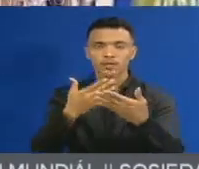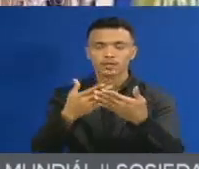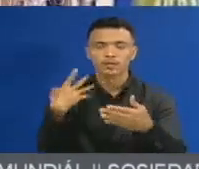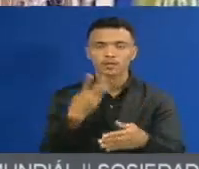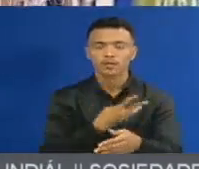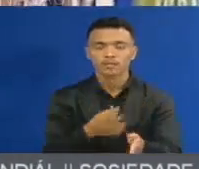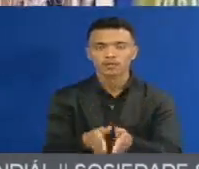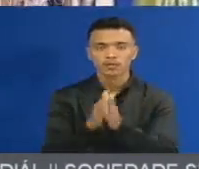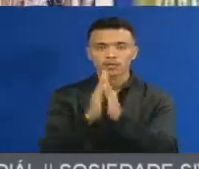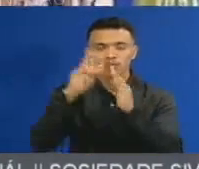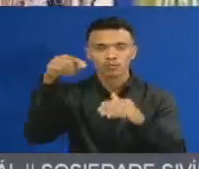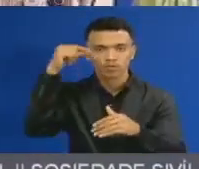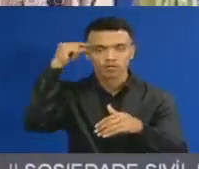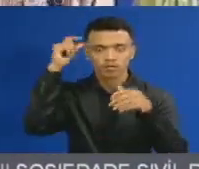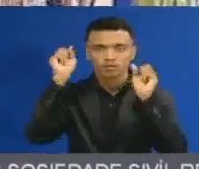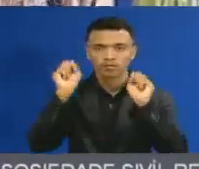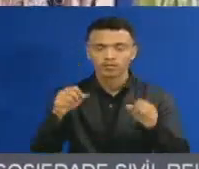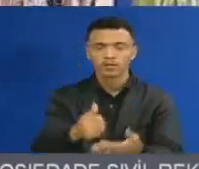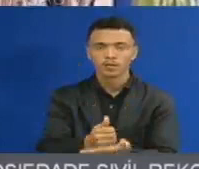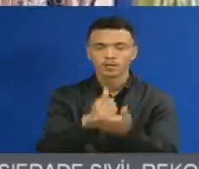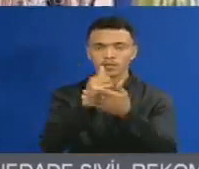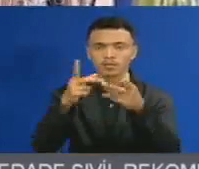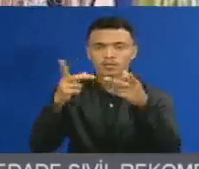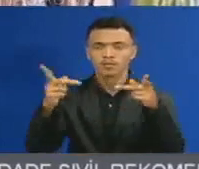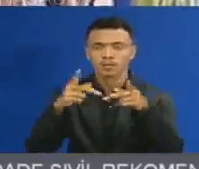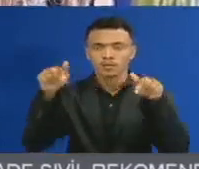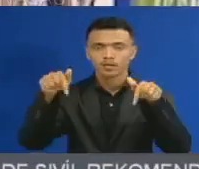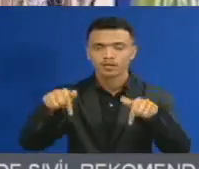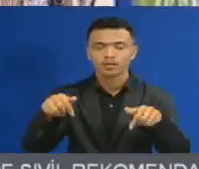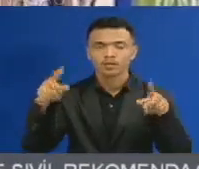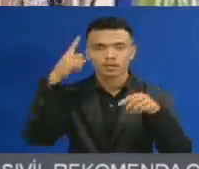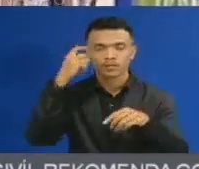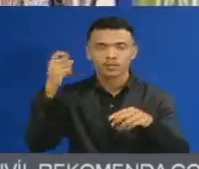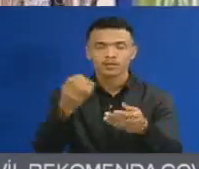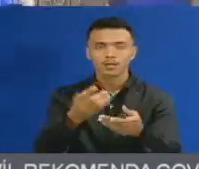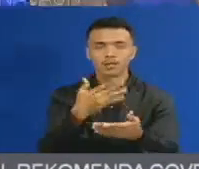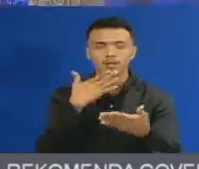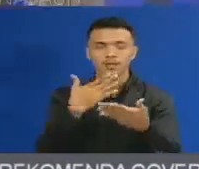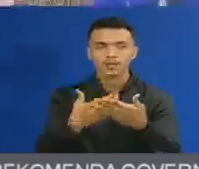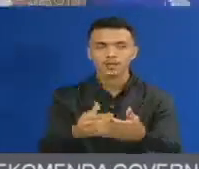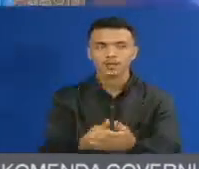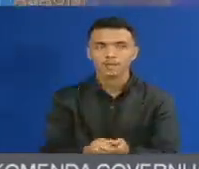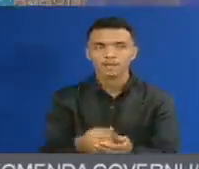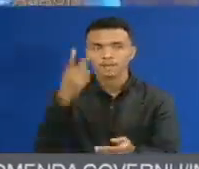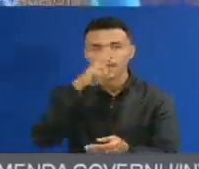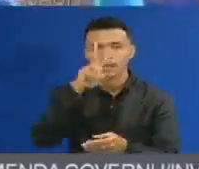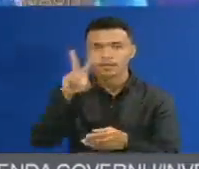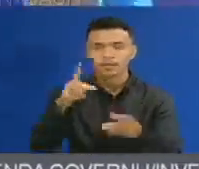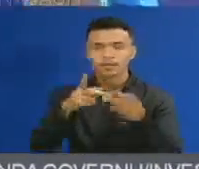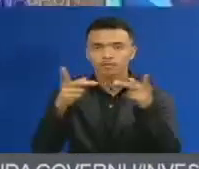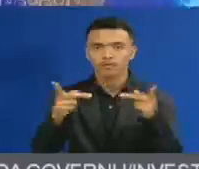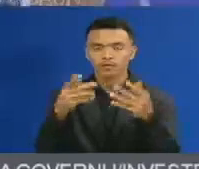ba guverno bele tau mata mos ba iha fatin sirah nesane tambah idene potensial tebes. Hare ba kondisional